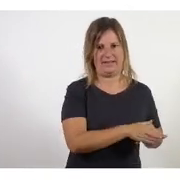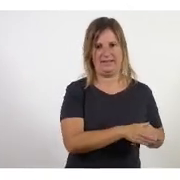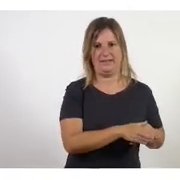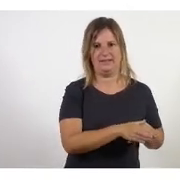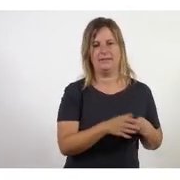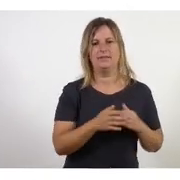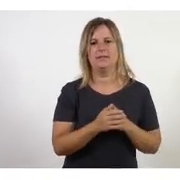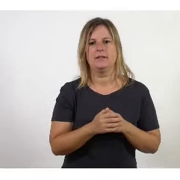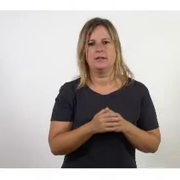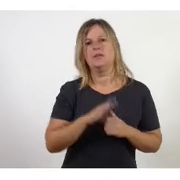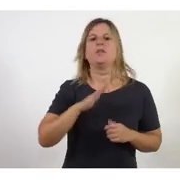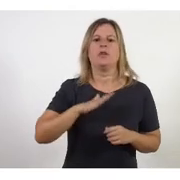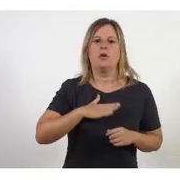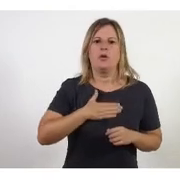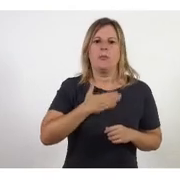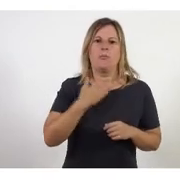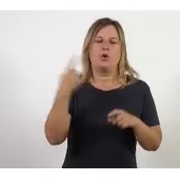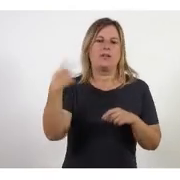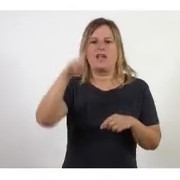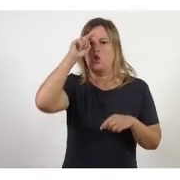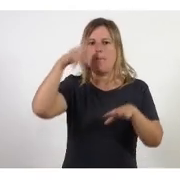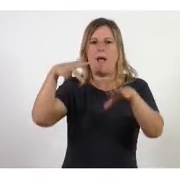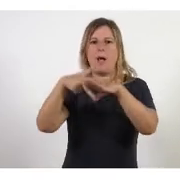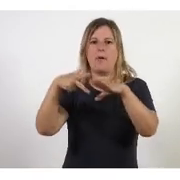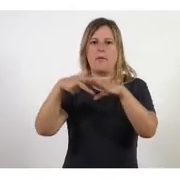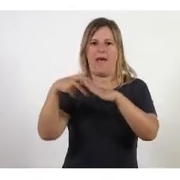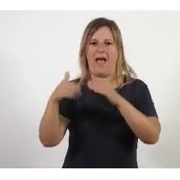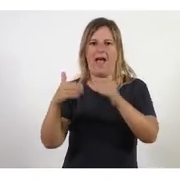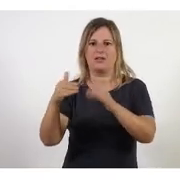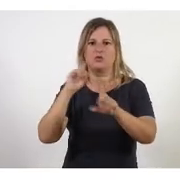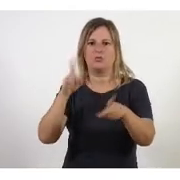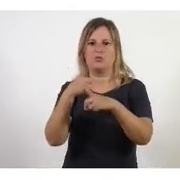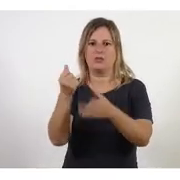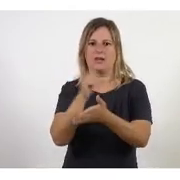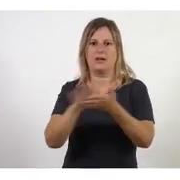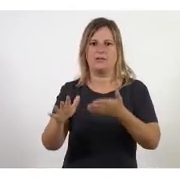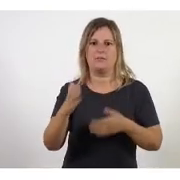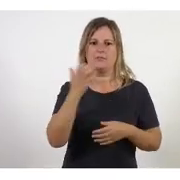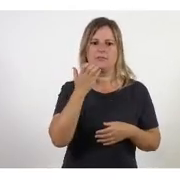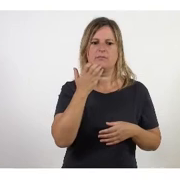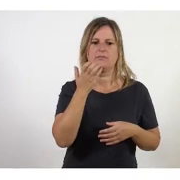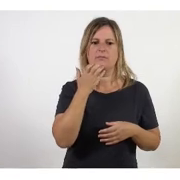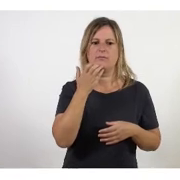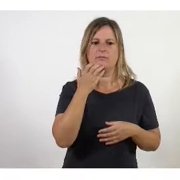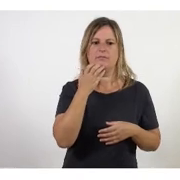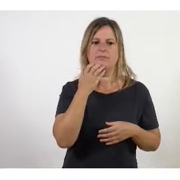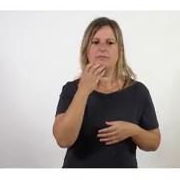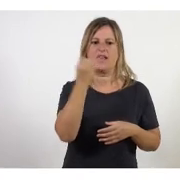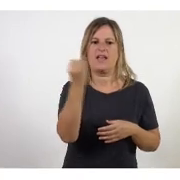on anar-hi, tenim bancs de músiques gratuïtes, com pot ser Jamendo, ho dic així a la bèstia,